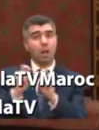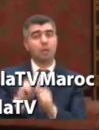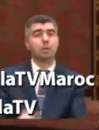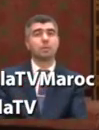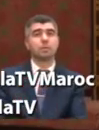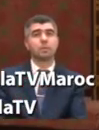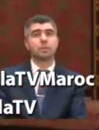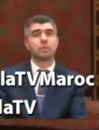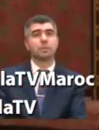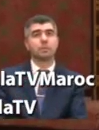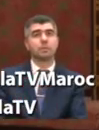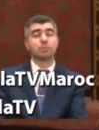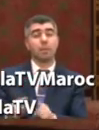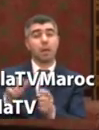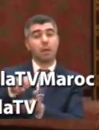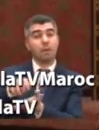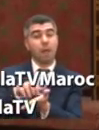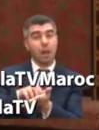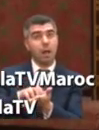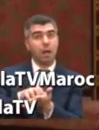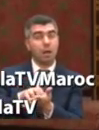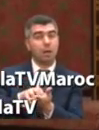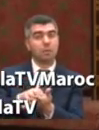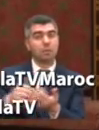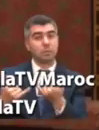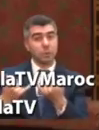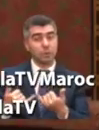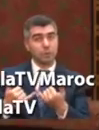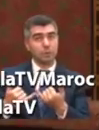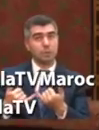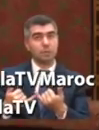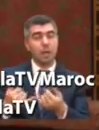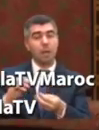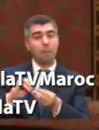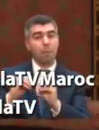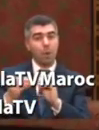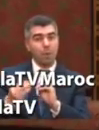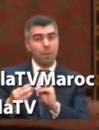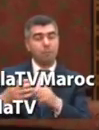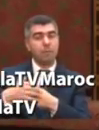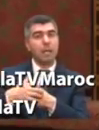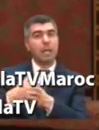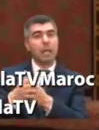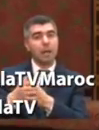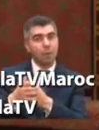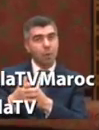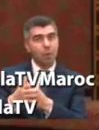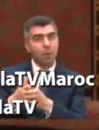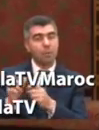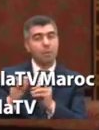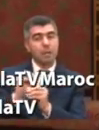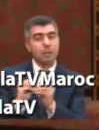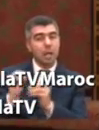ولكن فلاحتنا ماشي فقط كاين واحد المشكل ديال الليمون اللي هو في الاكسبورتاسيون تزاد ب